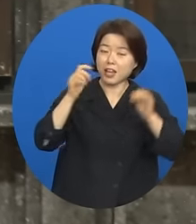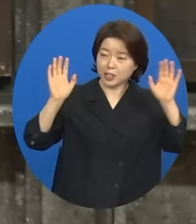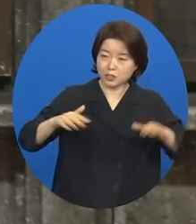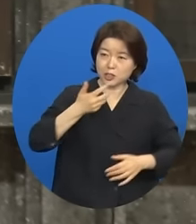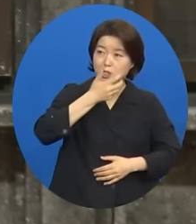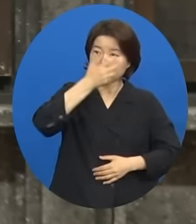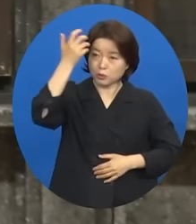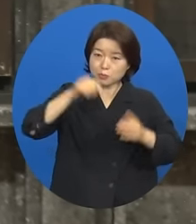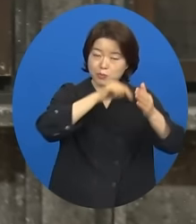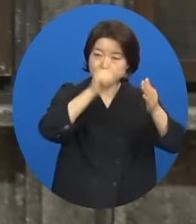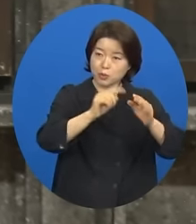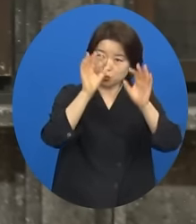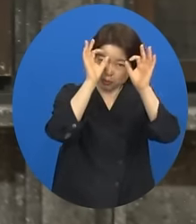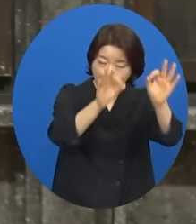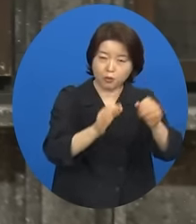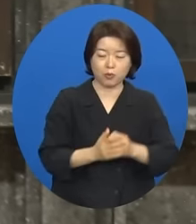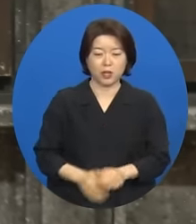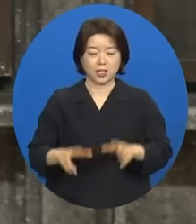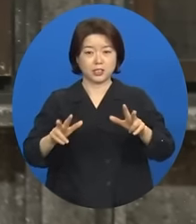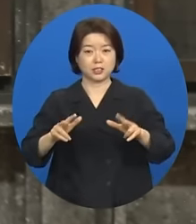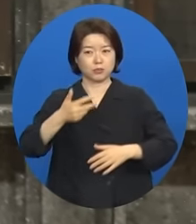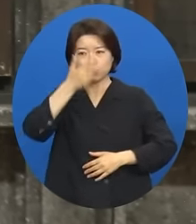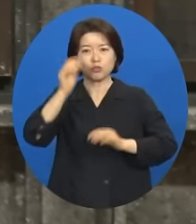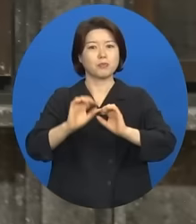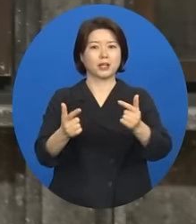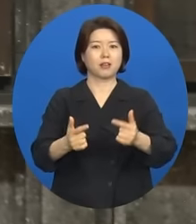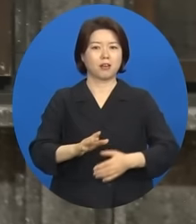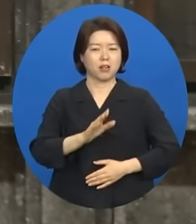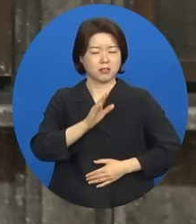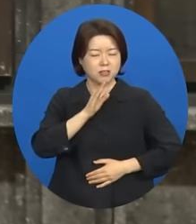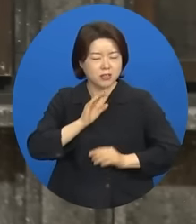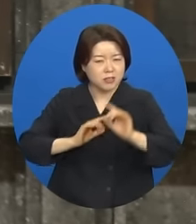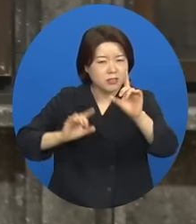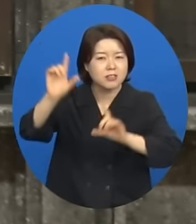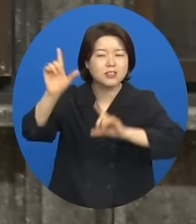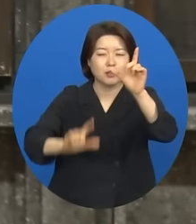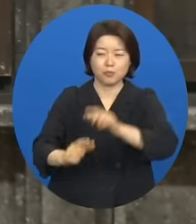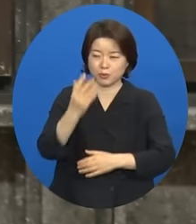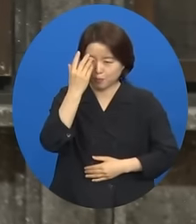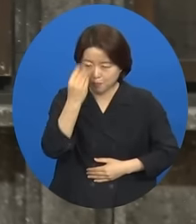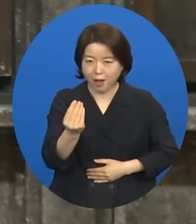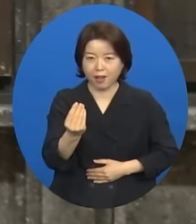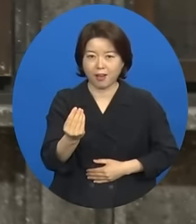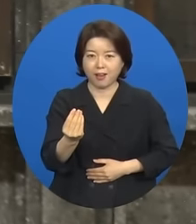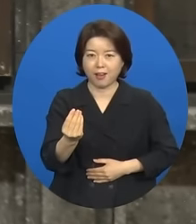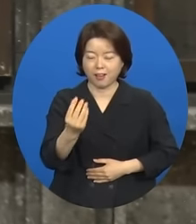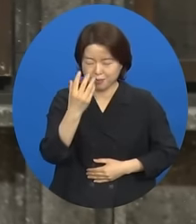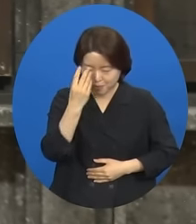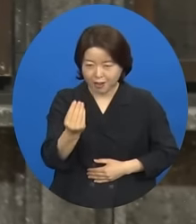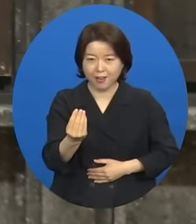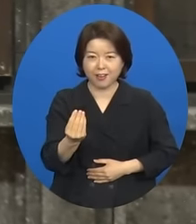꿈에서 본 것이고 지금 뭐예요? 꿈이 아닙니다. 실제로 보게 되는 거예요. 실제로.